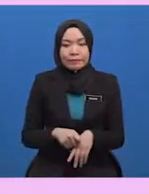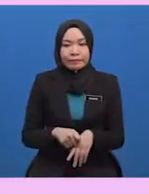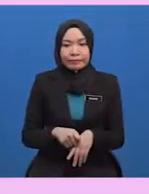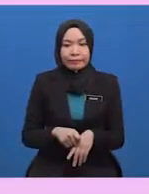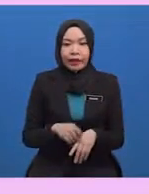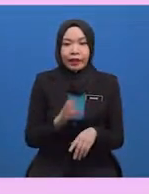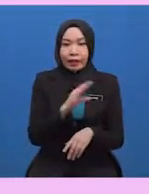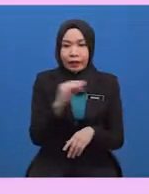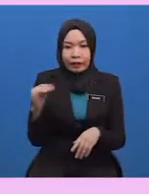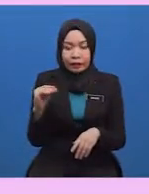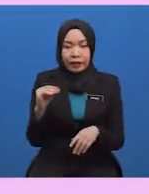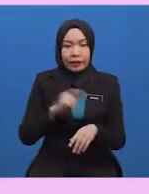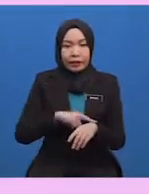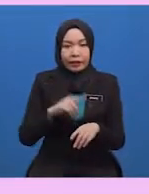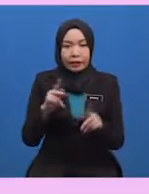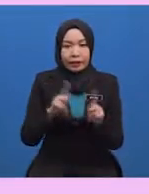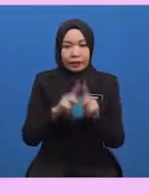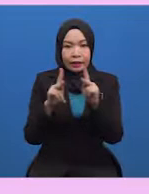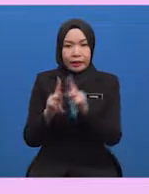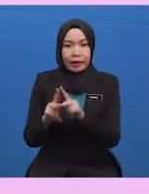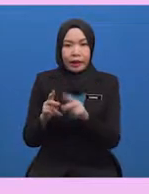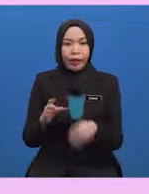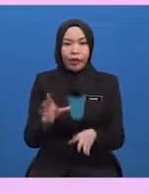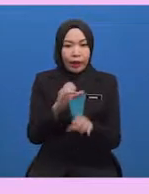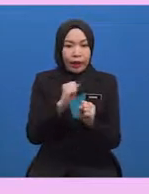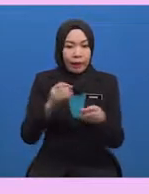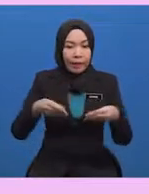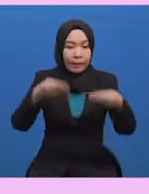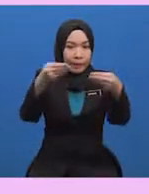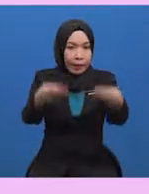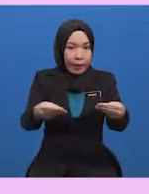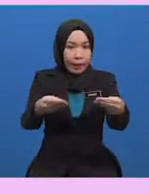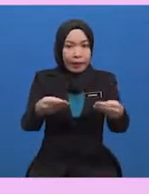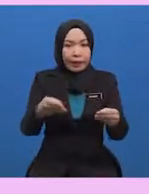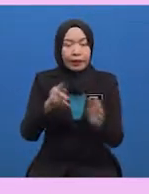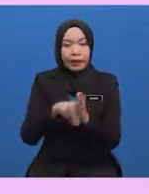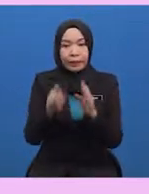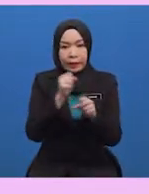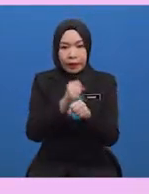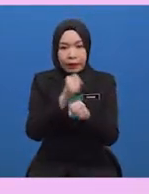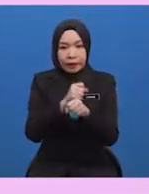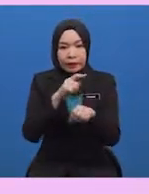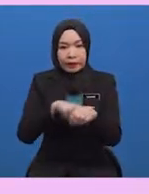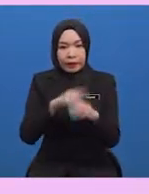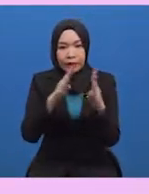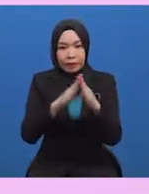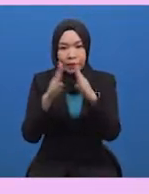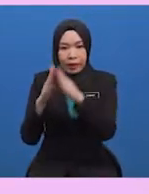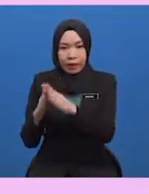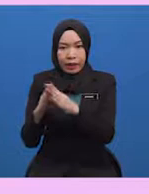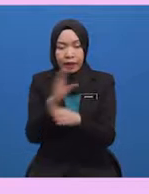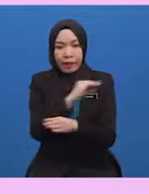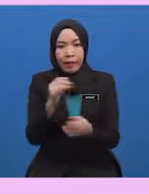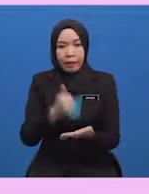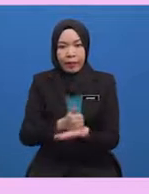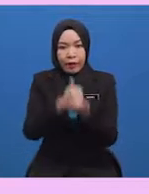sektor ekonomi di bandar agar tidak berlaku kekurangan tenaga buruh di bandar yang boleh